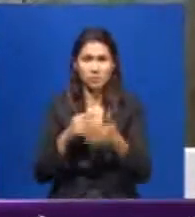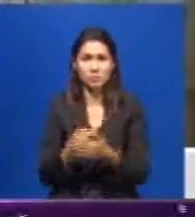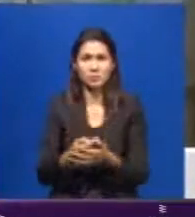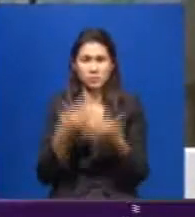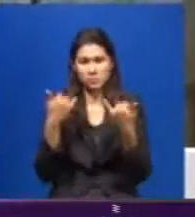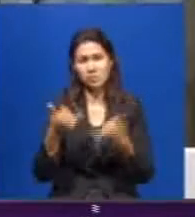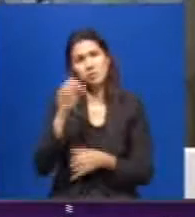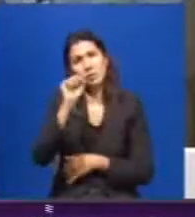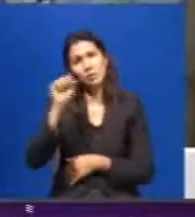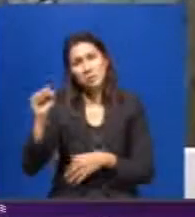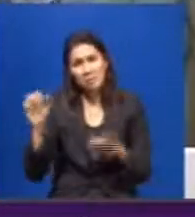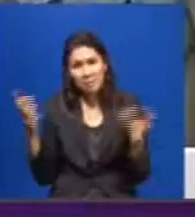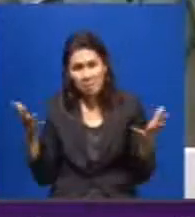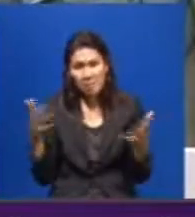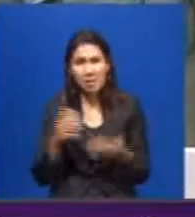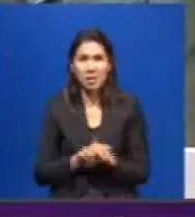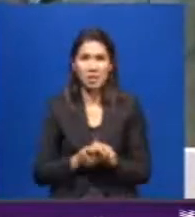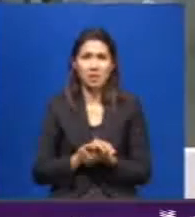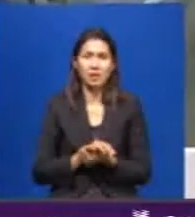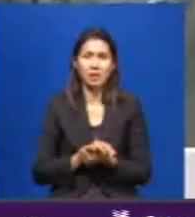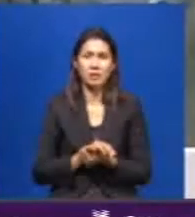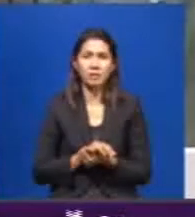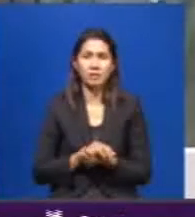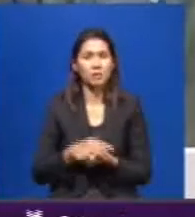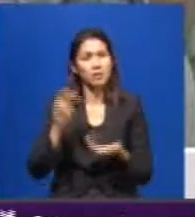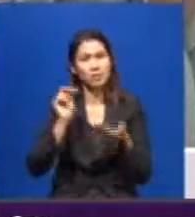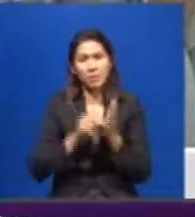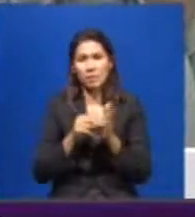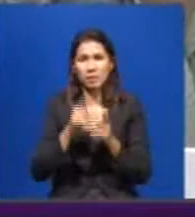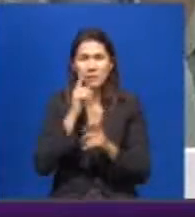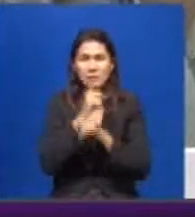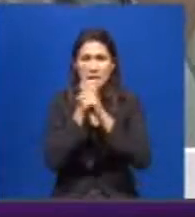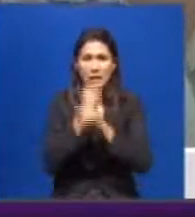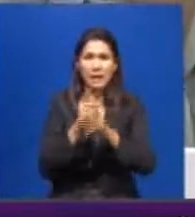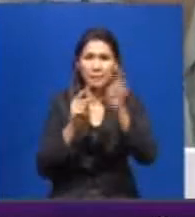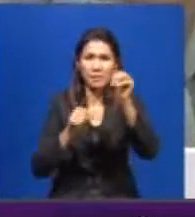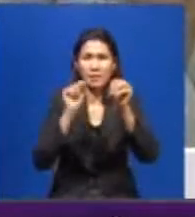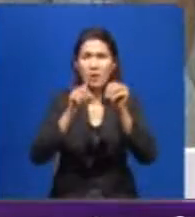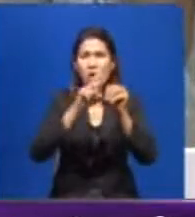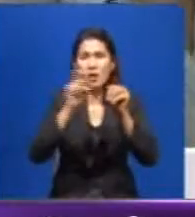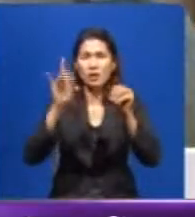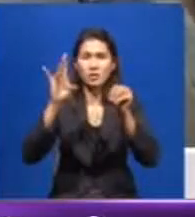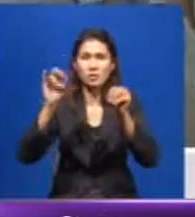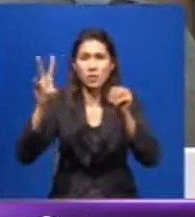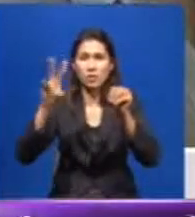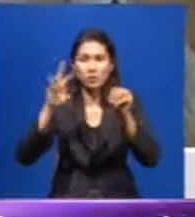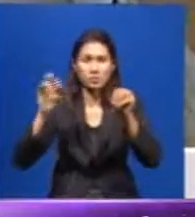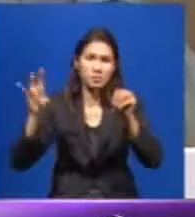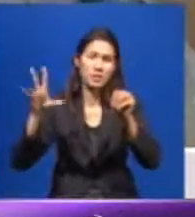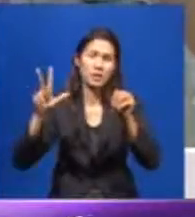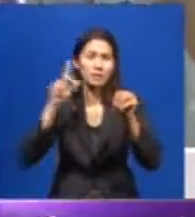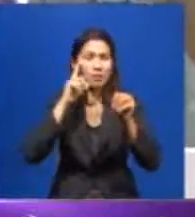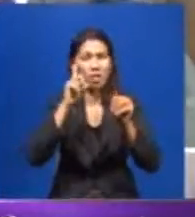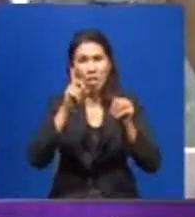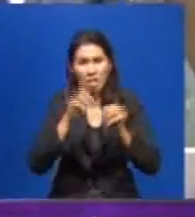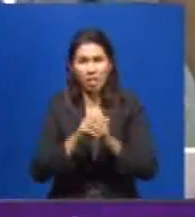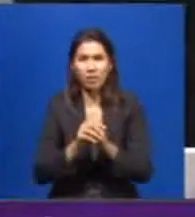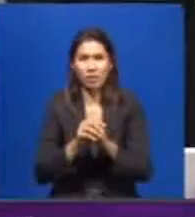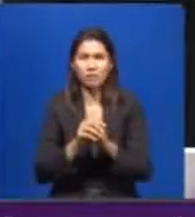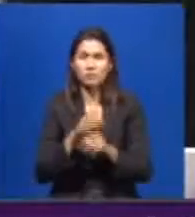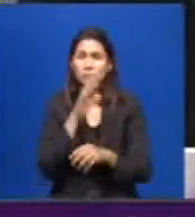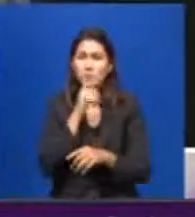ส.ไม่มีส.ส.ก็ไม่สามารถที่จะใช้มาตรา172 173ได้โดยอนุโลมจะไปตรงที่บทบัญญัติ